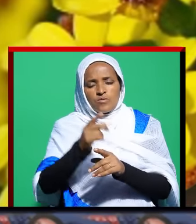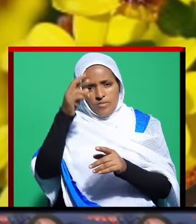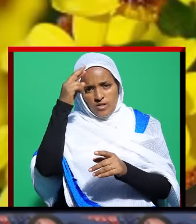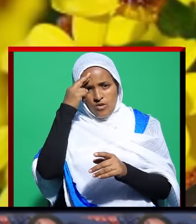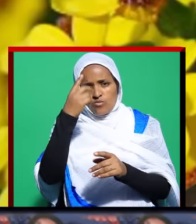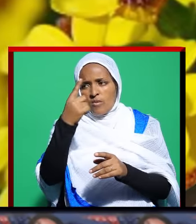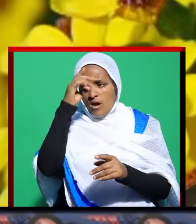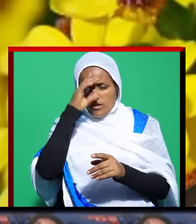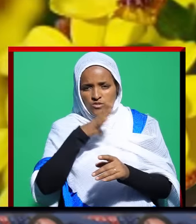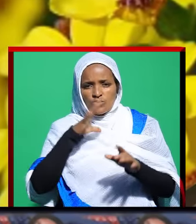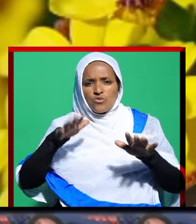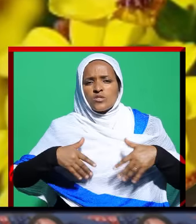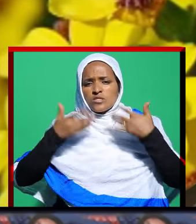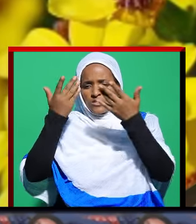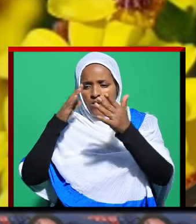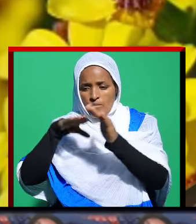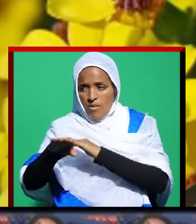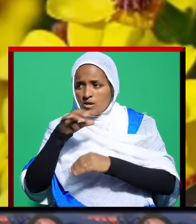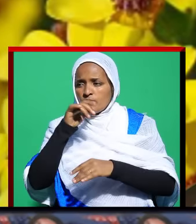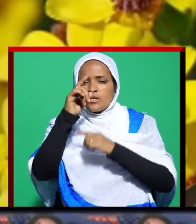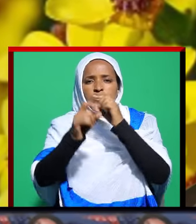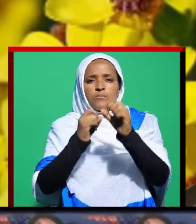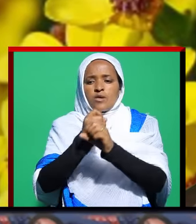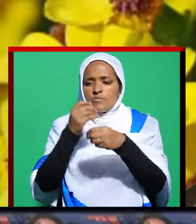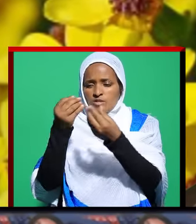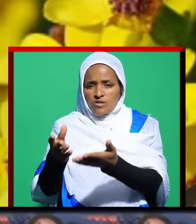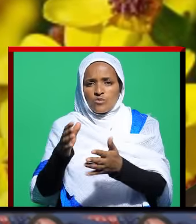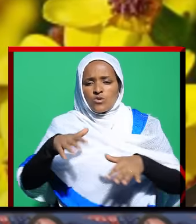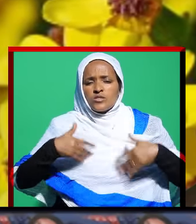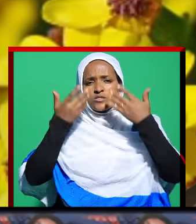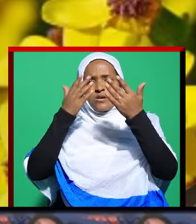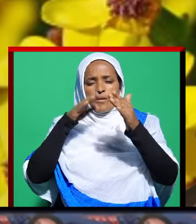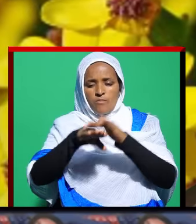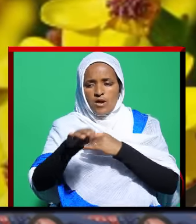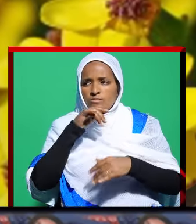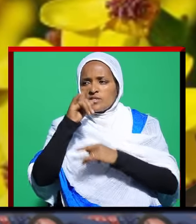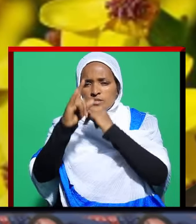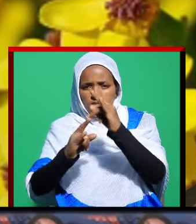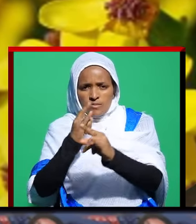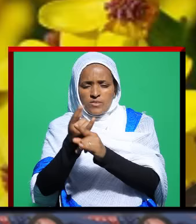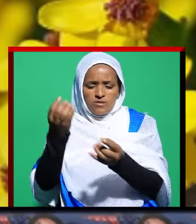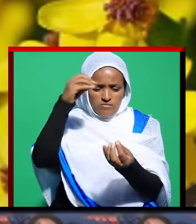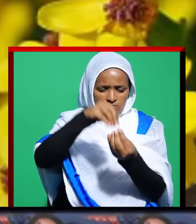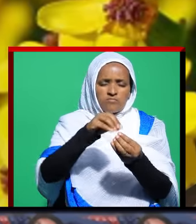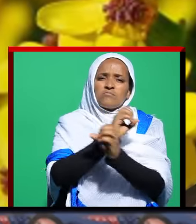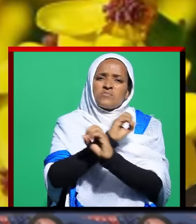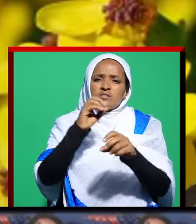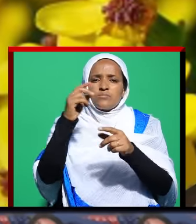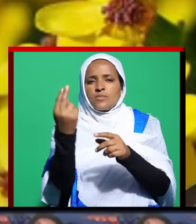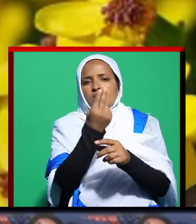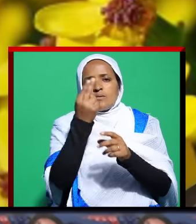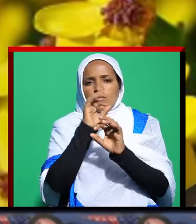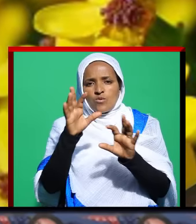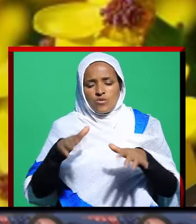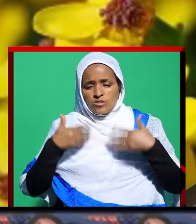ምክንያቱም አንድ ሰው ንስሐ የማይገባበት እድሜ ቢሰጠው፣ ንስሐ የማይገባበት ዘመን ቢጨመርለት ምንም ጥቅም የለውም።